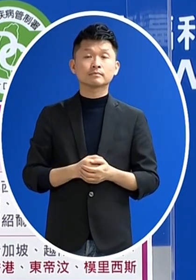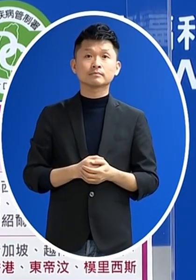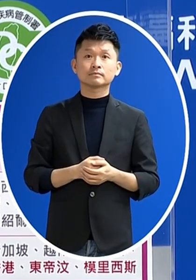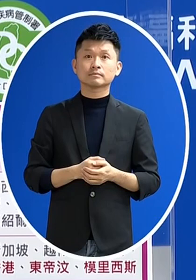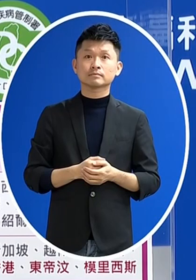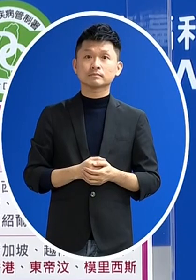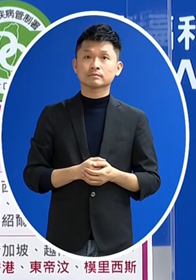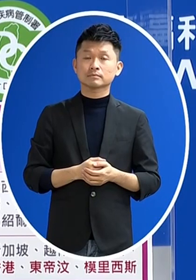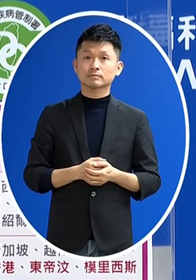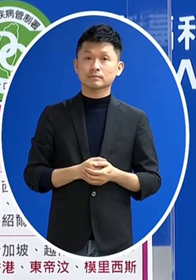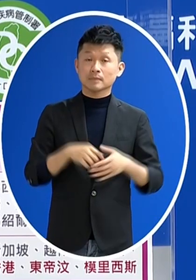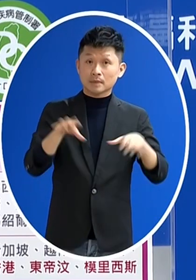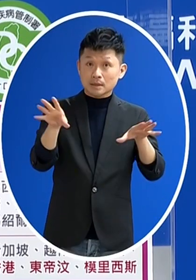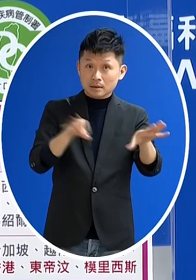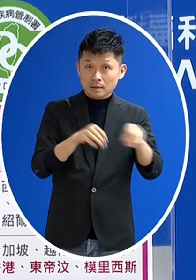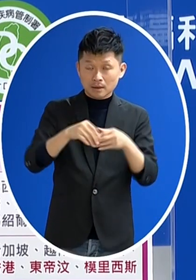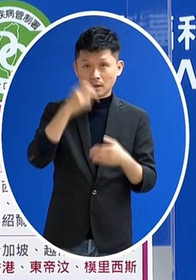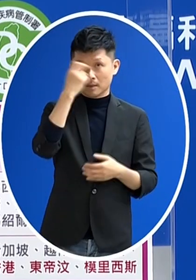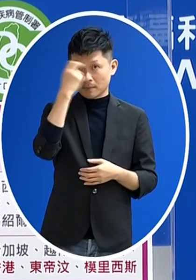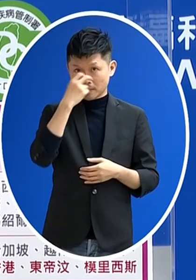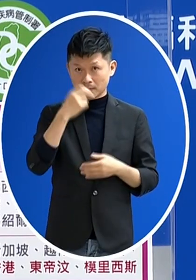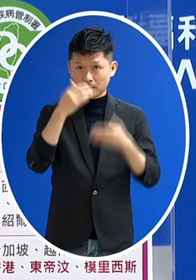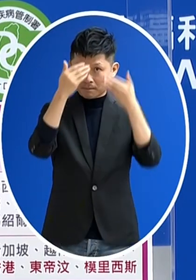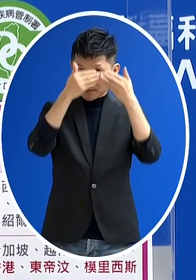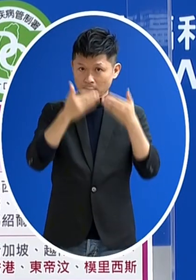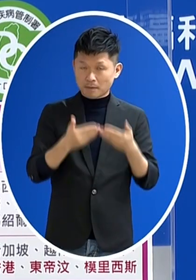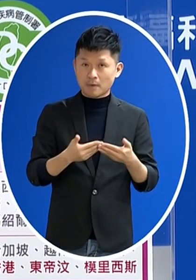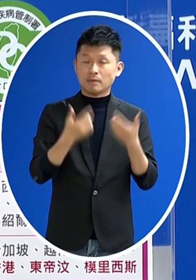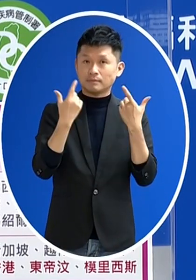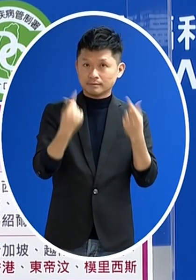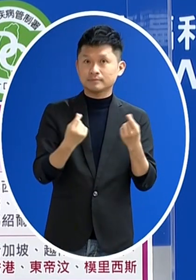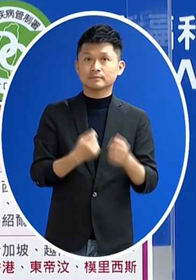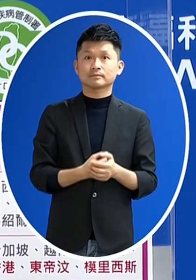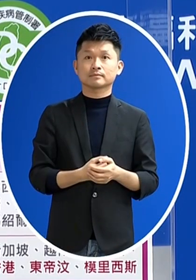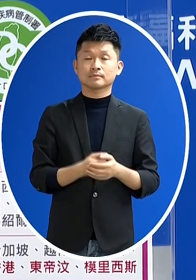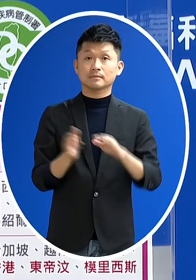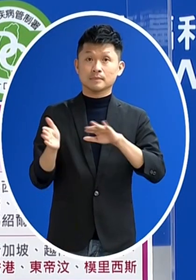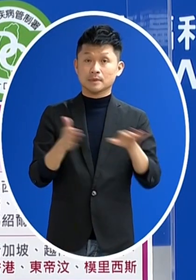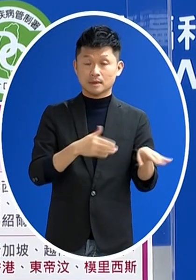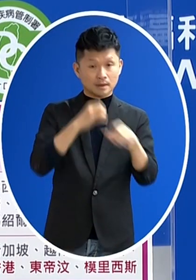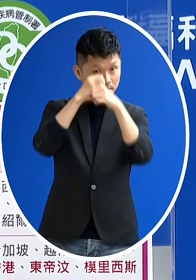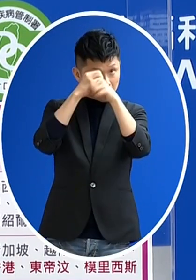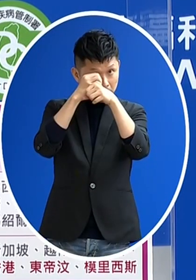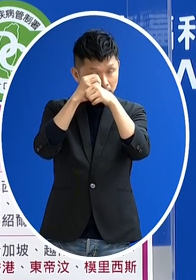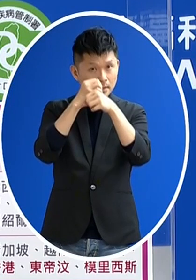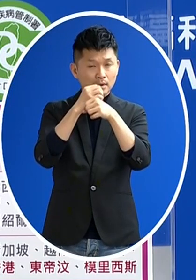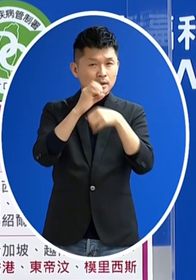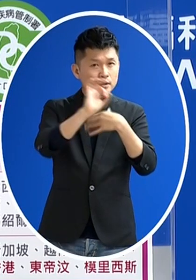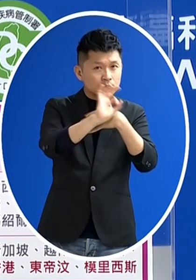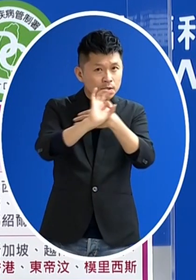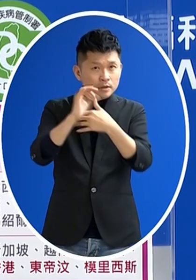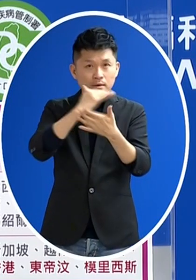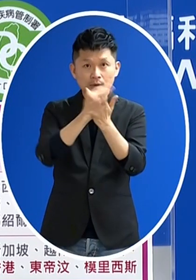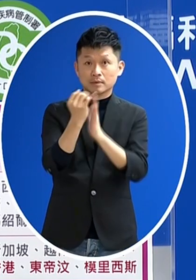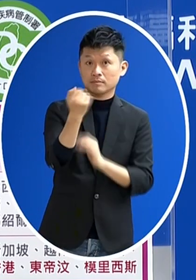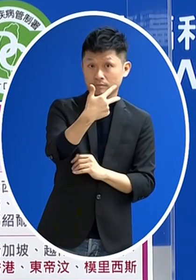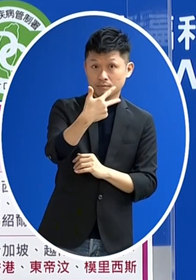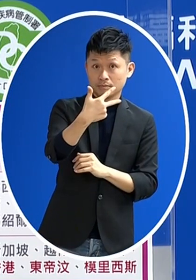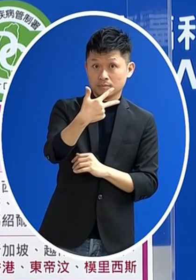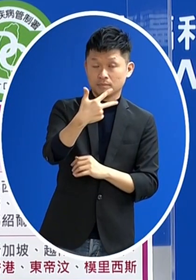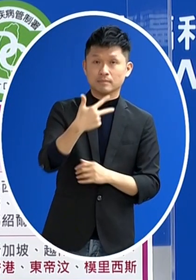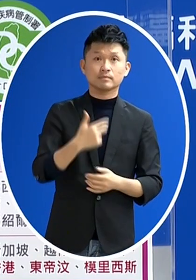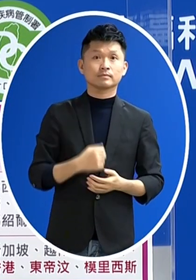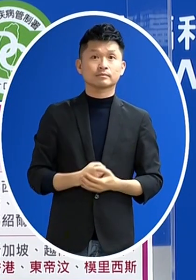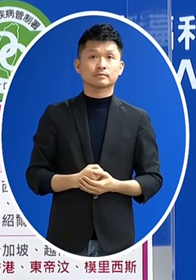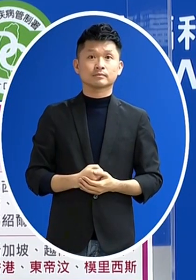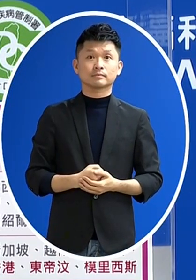面文件的资料审查都已经符合规定。那检验里面有7项的试验7项的